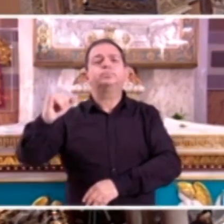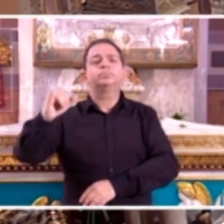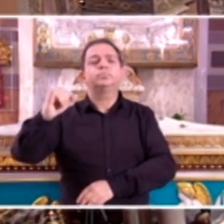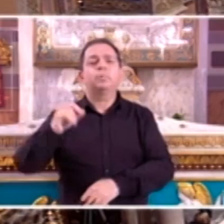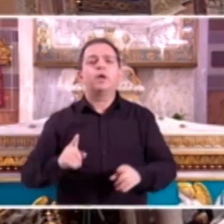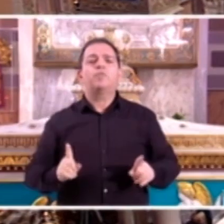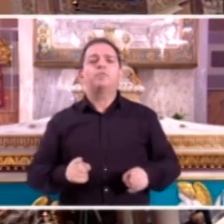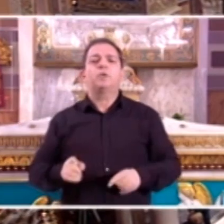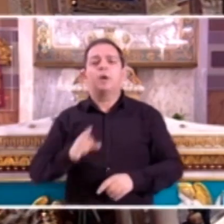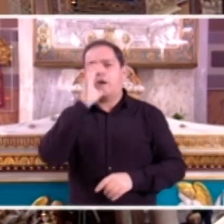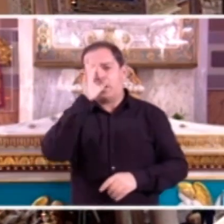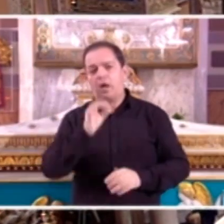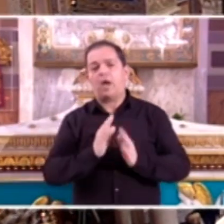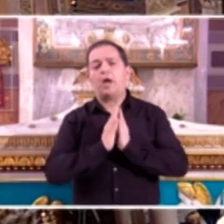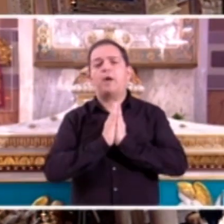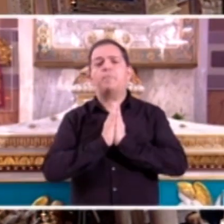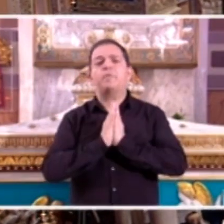αιώνων.